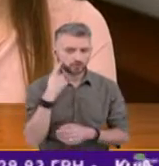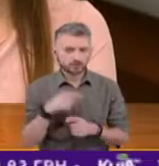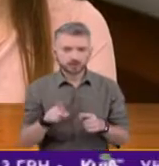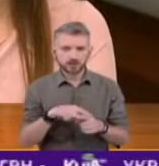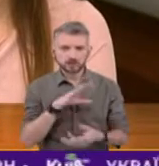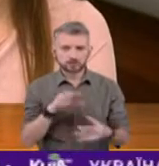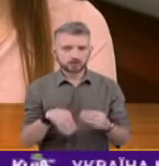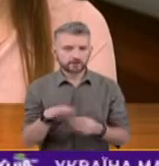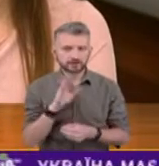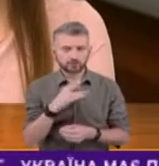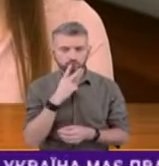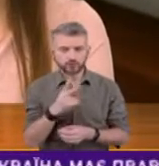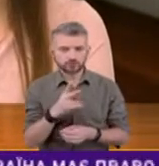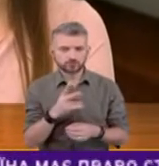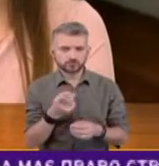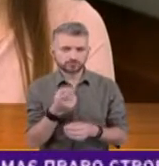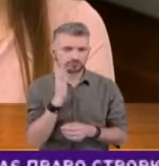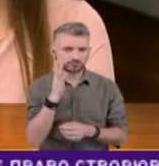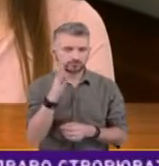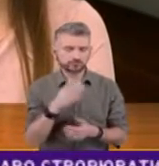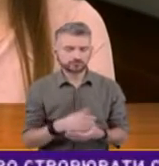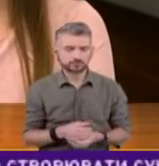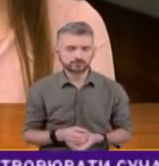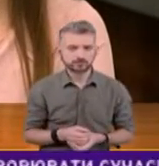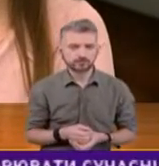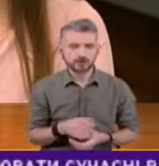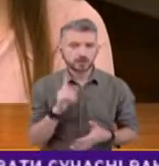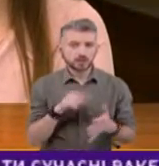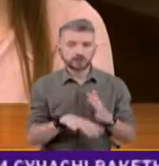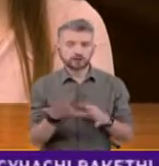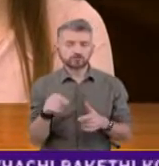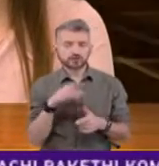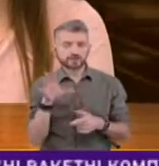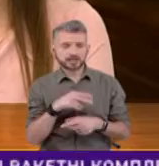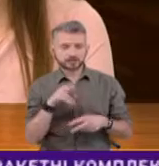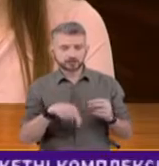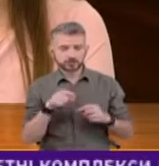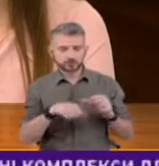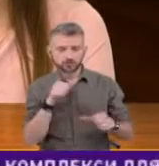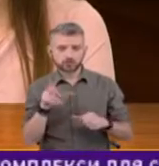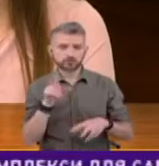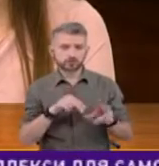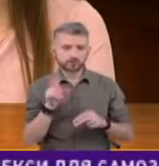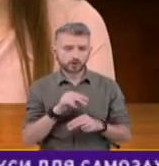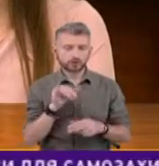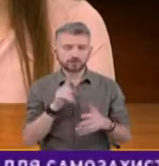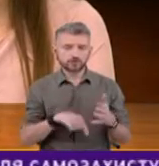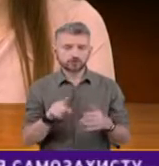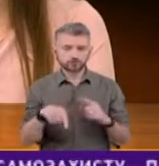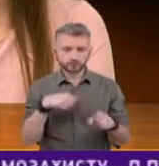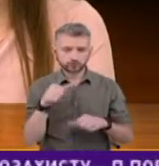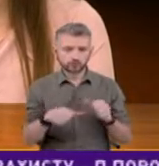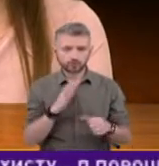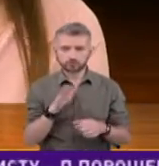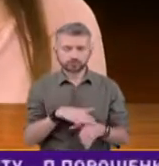всі побачимо вже в невеликій перспективі. Не впевнений, чи все закінчить цього року, але сподіваюся і вірю, що наступного буде